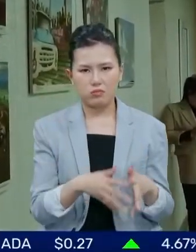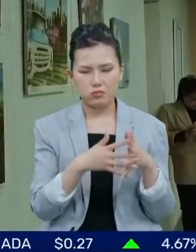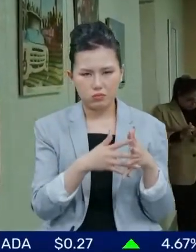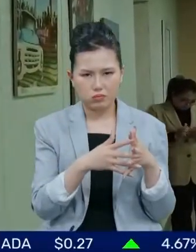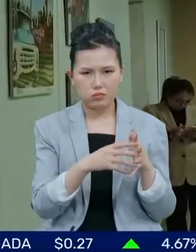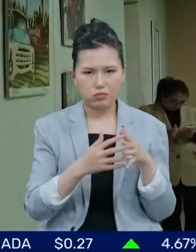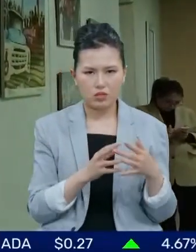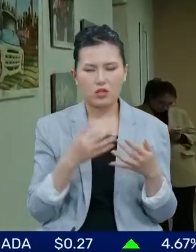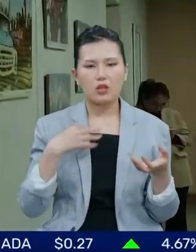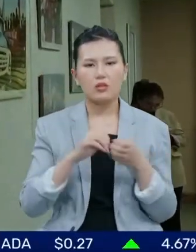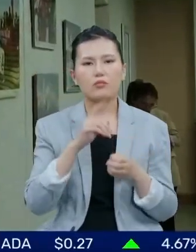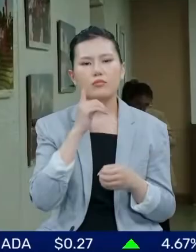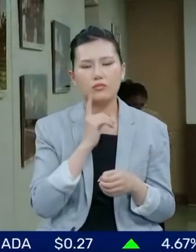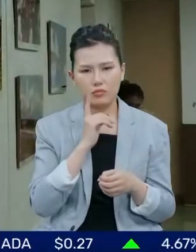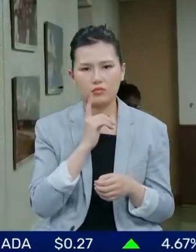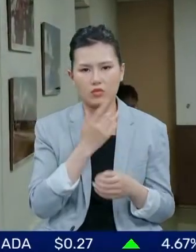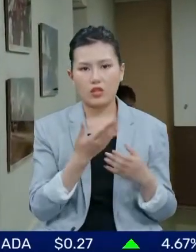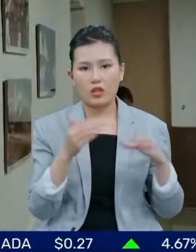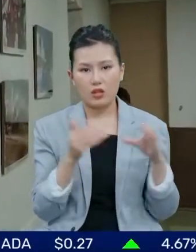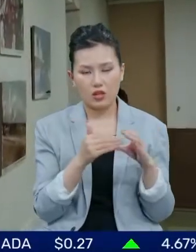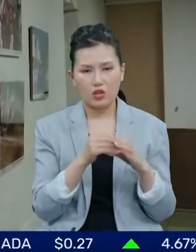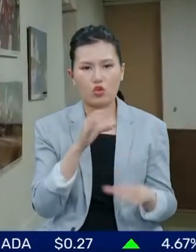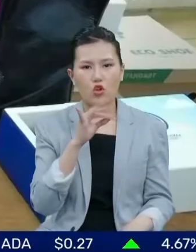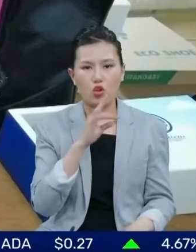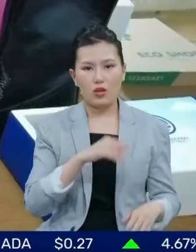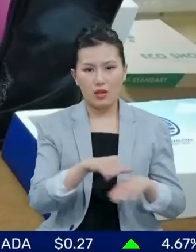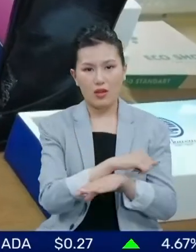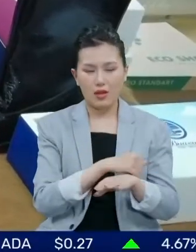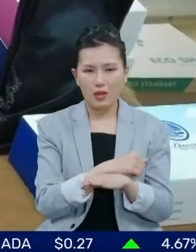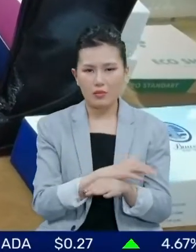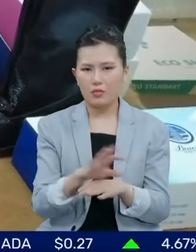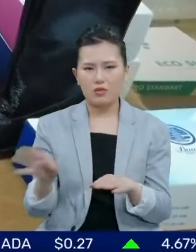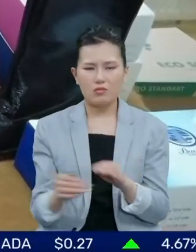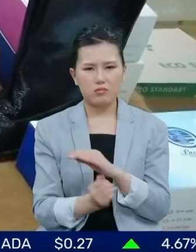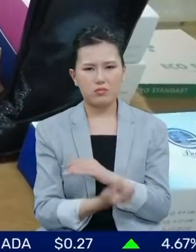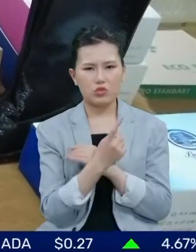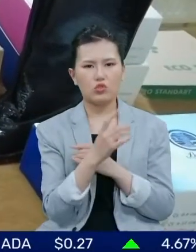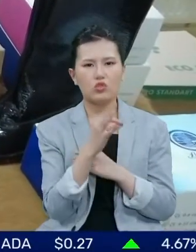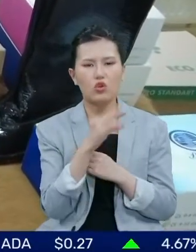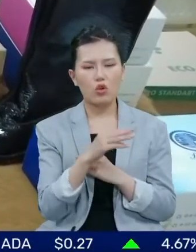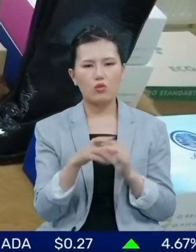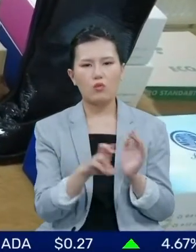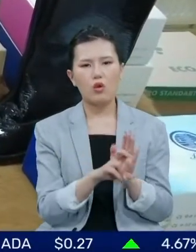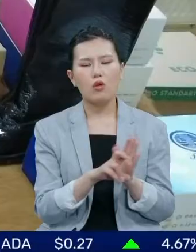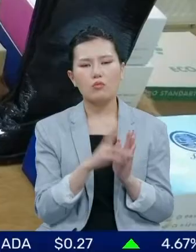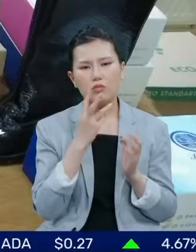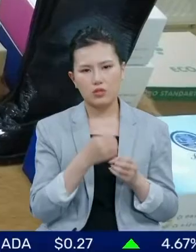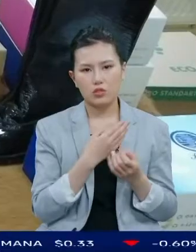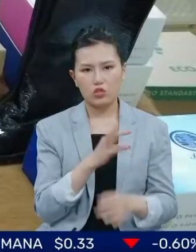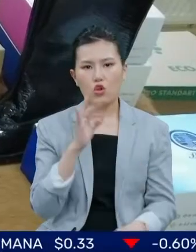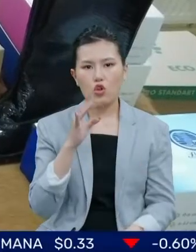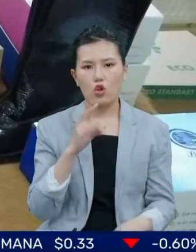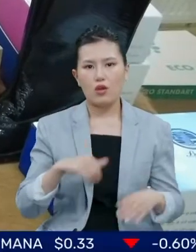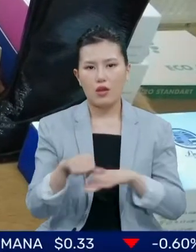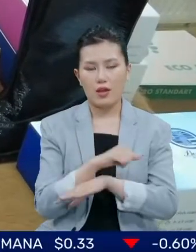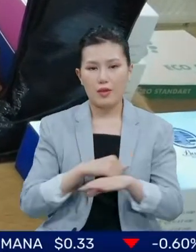байгуулна. Ингэснээр Орхон аймаг аж үйлдвэрийн тэргүүний хот болох болно гэдгийг онцоллоо. Орхон аймагт үйл ажиллагаагаа